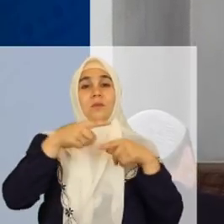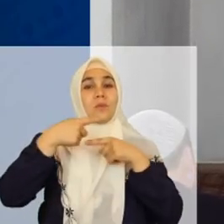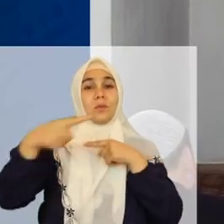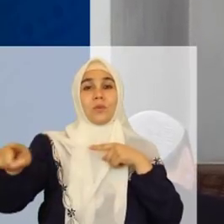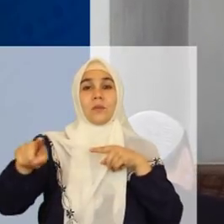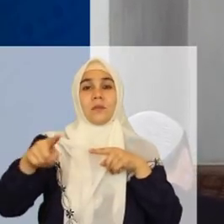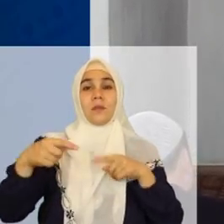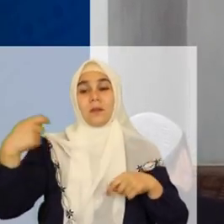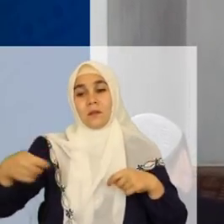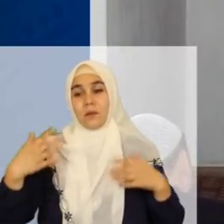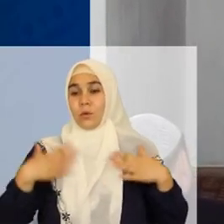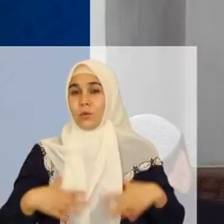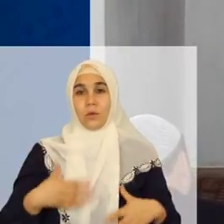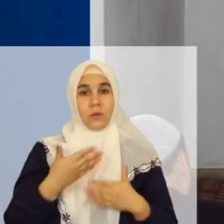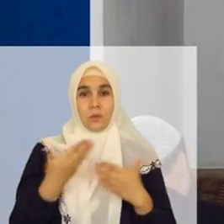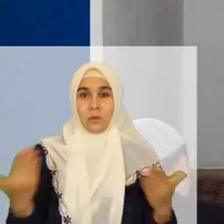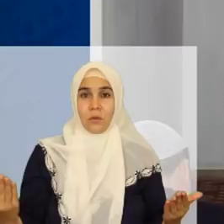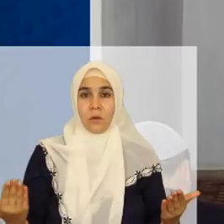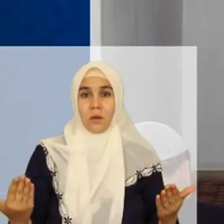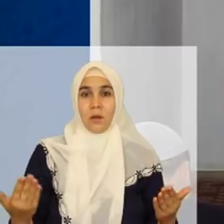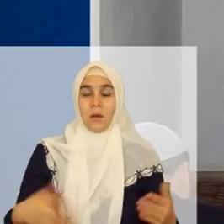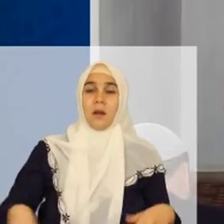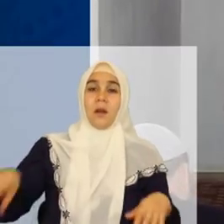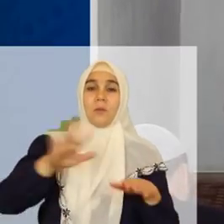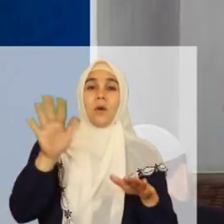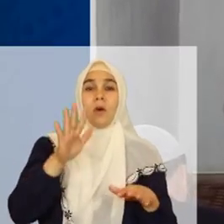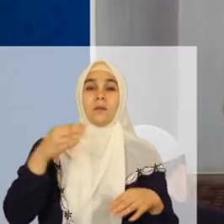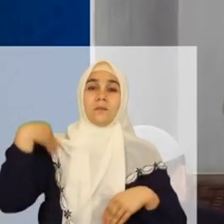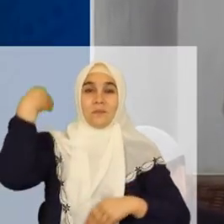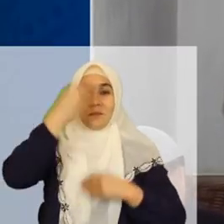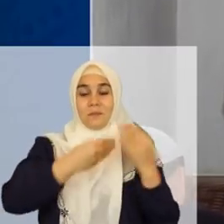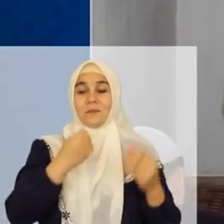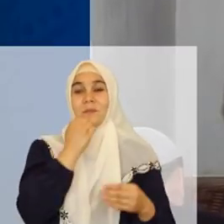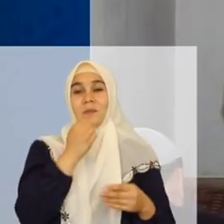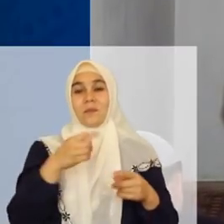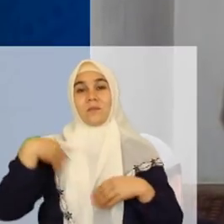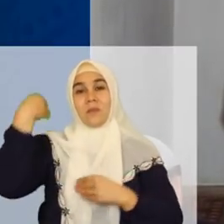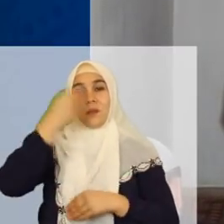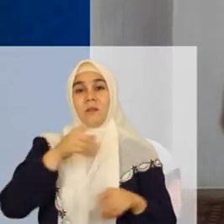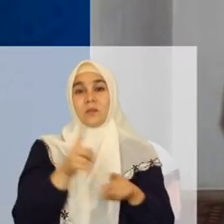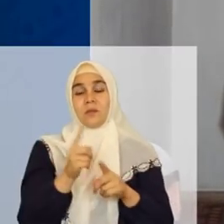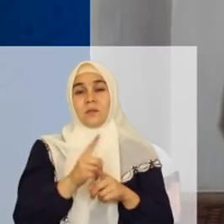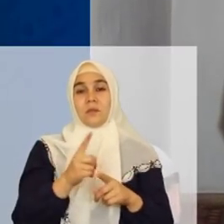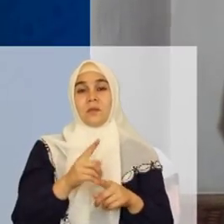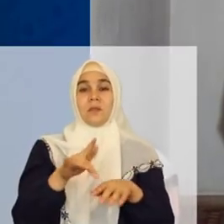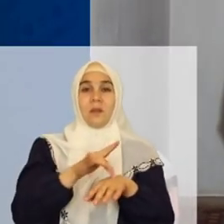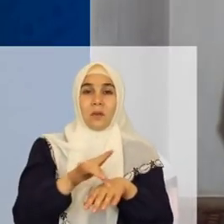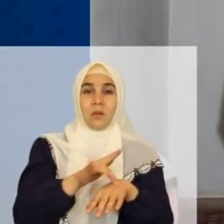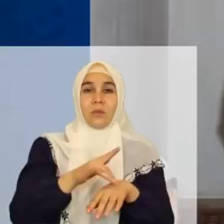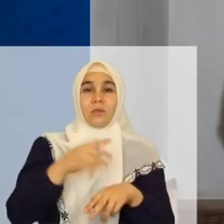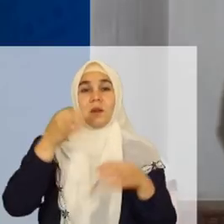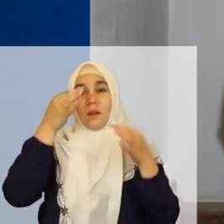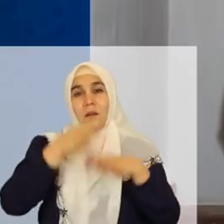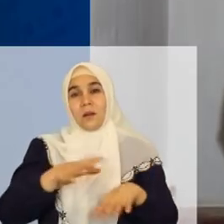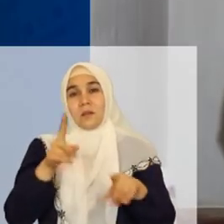Birortasini tikirgan kiyimi yo'q erkaklarni. Hammasi oqlatadan ehrom bog'lab olgan yalonbosh, xor va zor